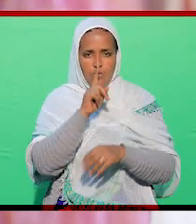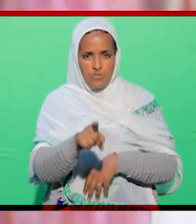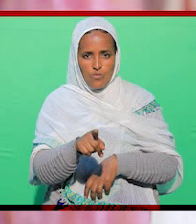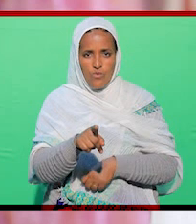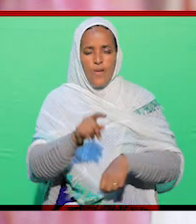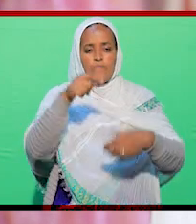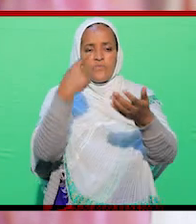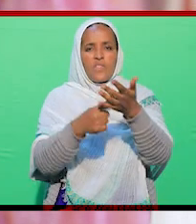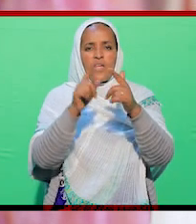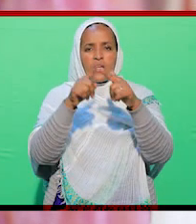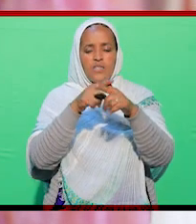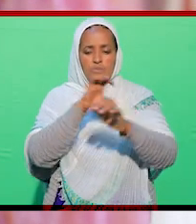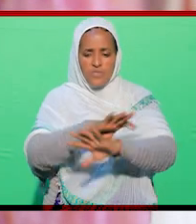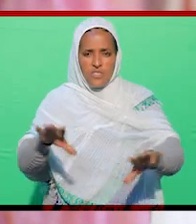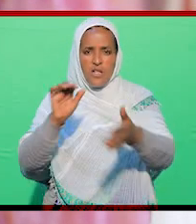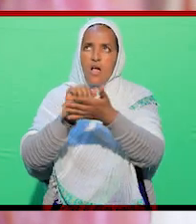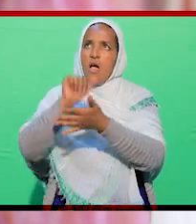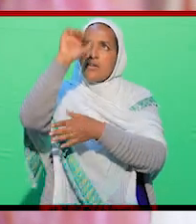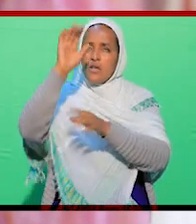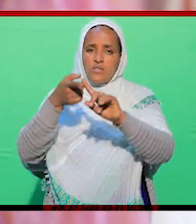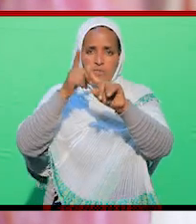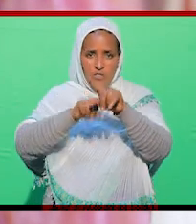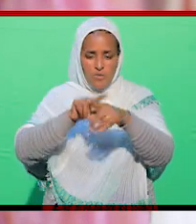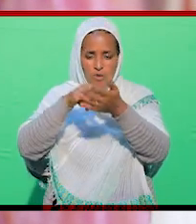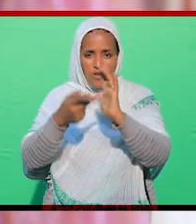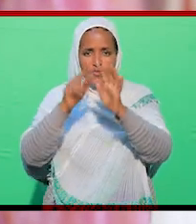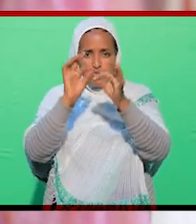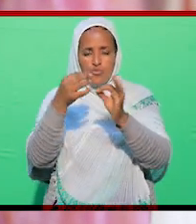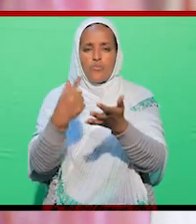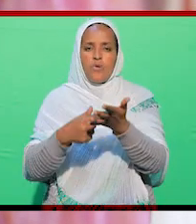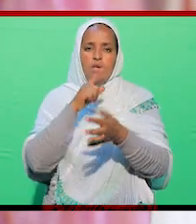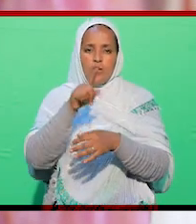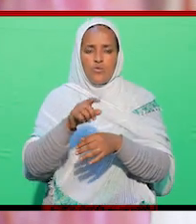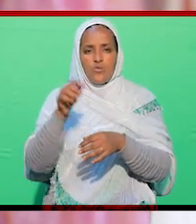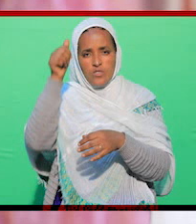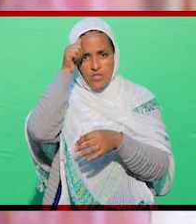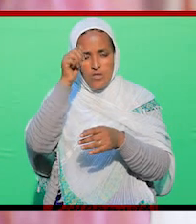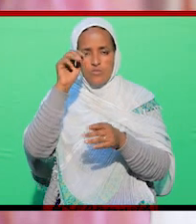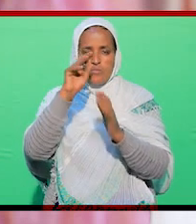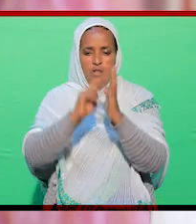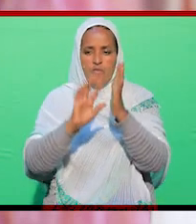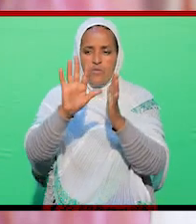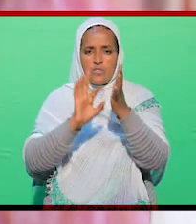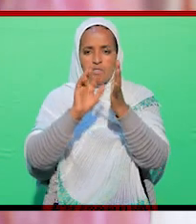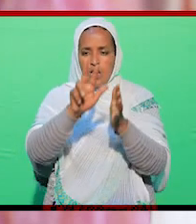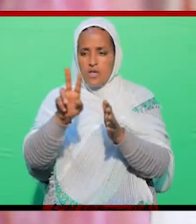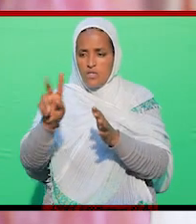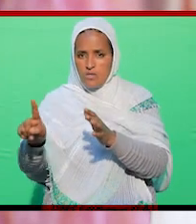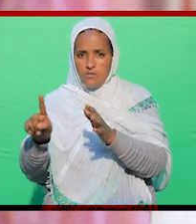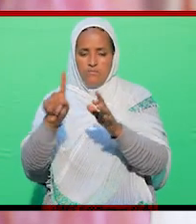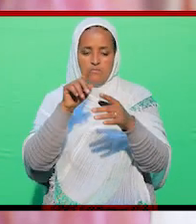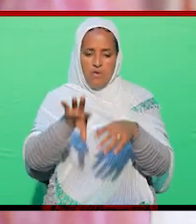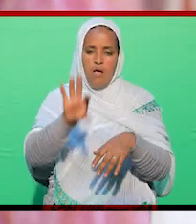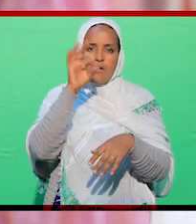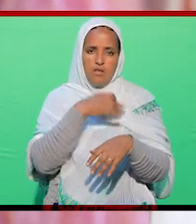ነው ባለቤታቸው፣ ይረከባል ማለት ነው። ይህንን ነው እንግዲህ ምድር አደራዋን ትመልሳለች ብሎ የገለጸው። እዝራ ሱቱኤል ምዕራፍ